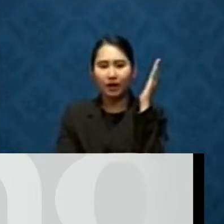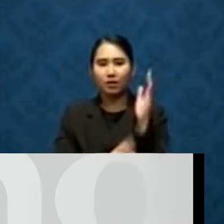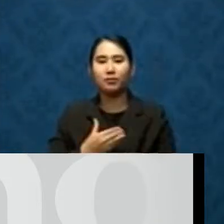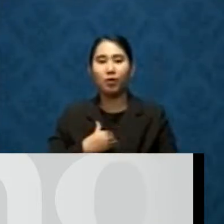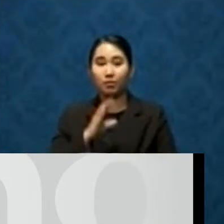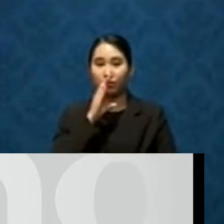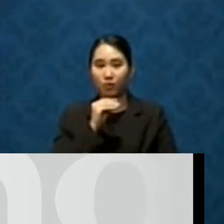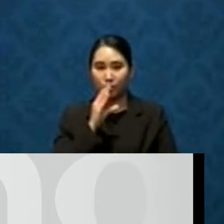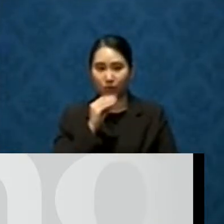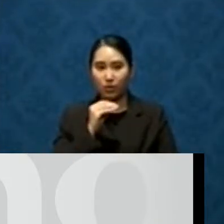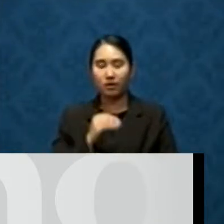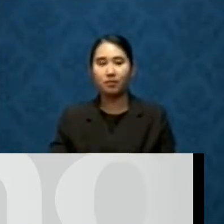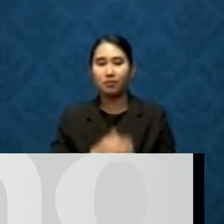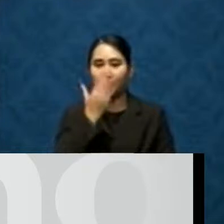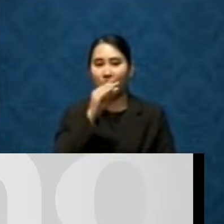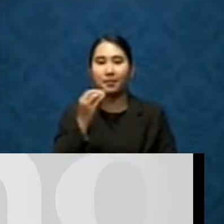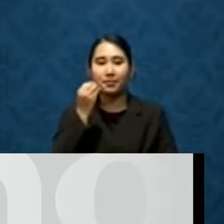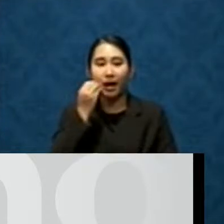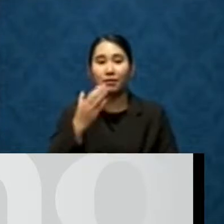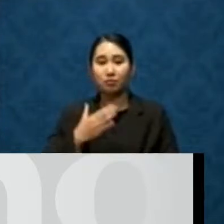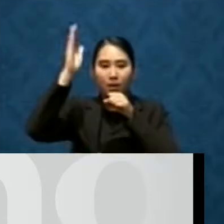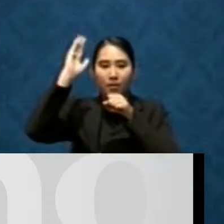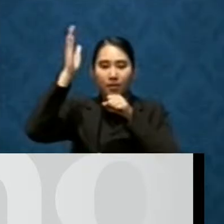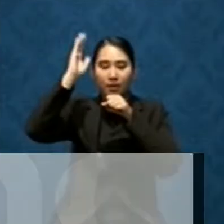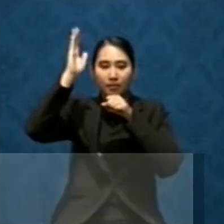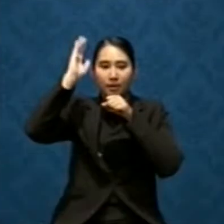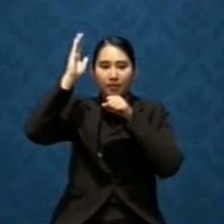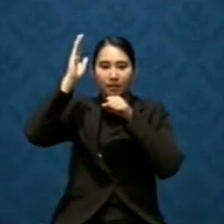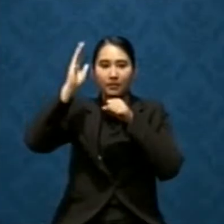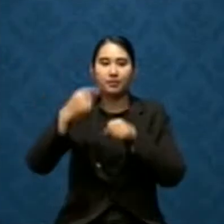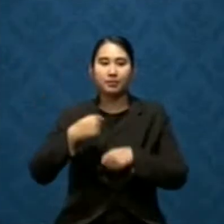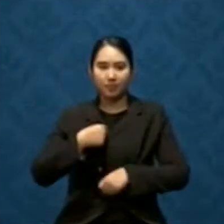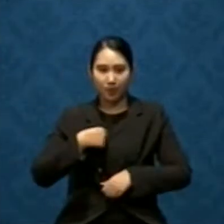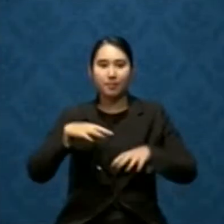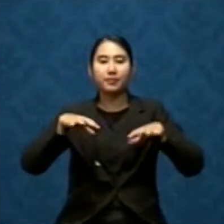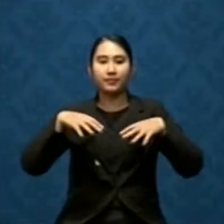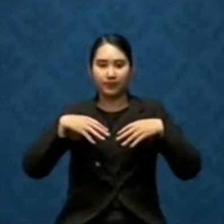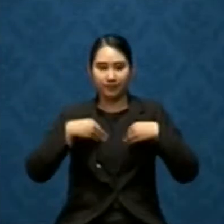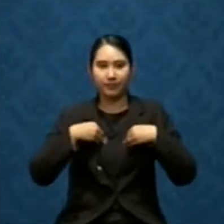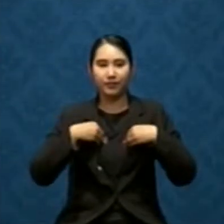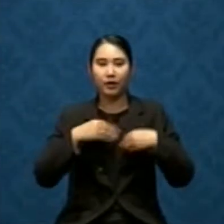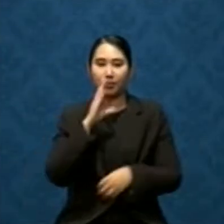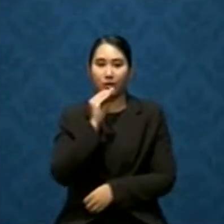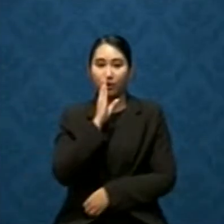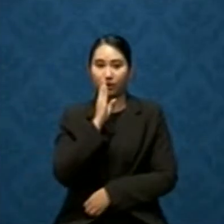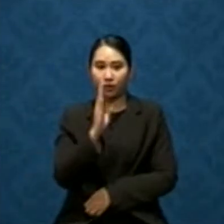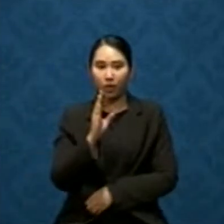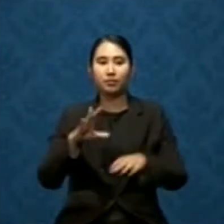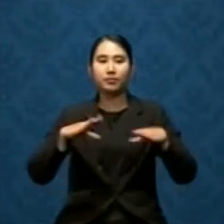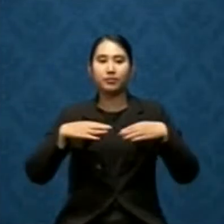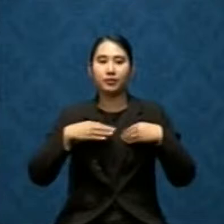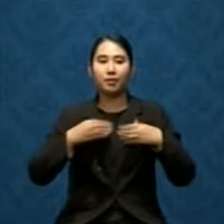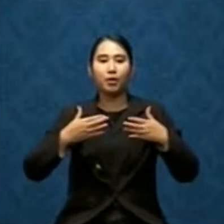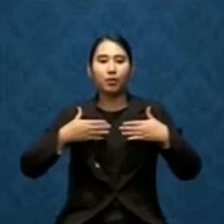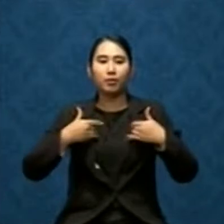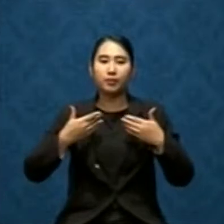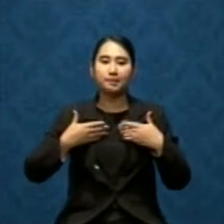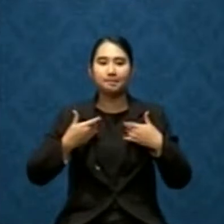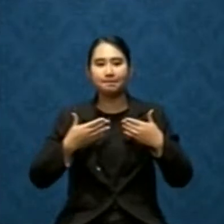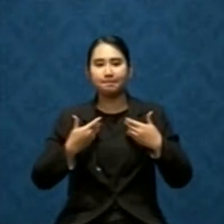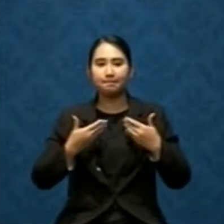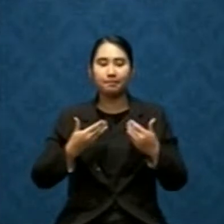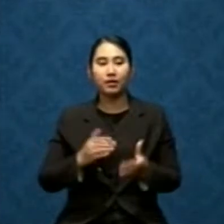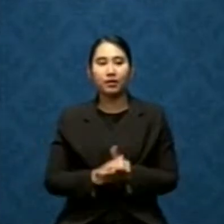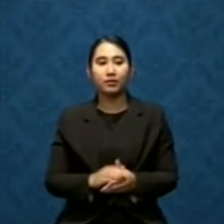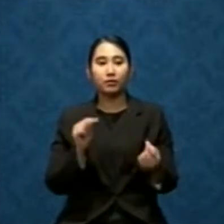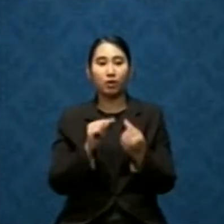หน่อยเพราะ ขอสมควรนะครับ บ้านผมไม่ใช่คนโง่ ผมต้องยอมรับตรงๆครับว่าผมอาจจะเพลินไปหน่อยอยู่ท่ามกลาง